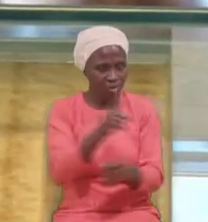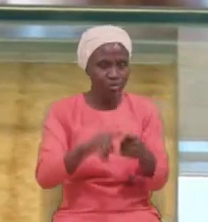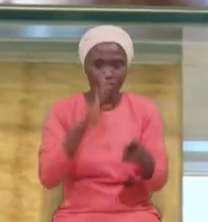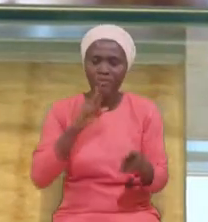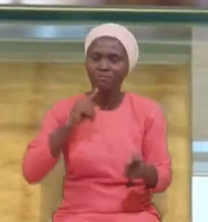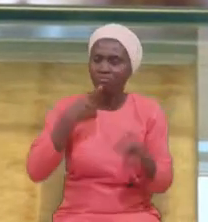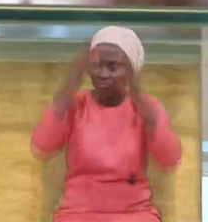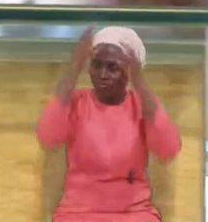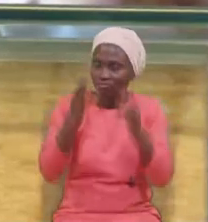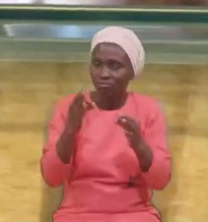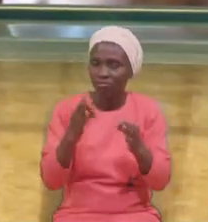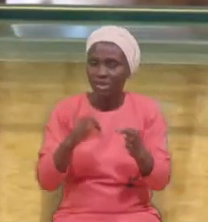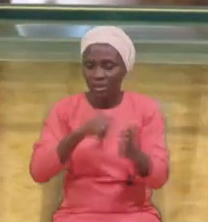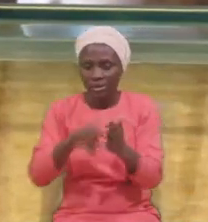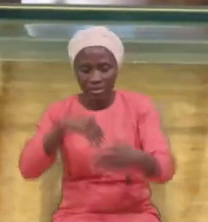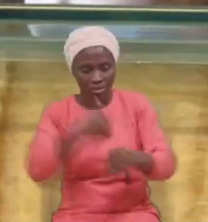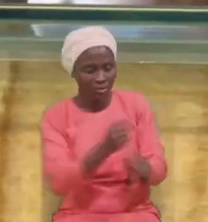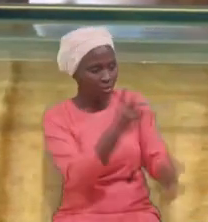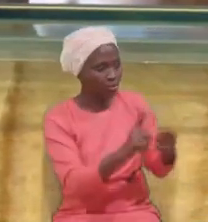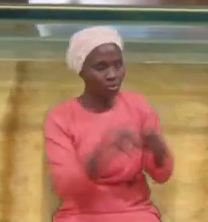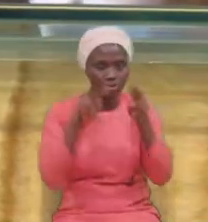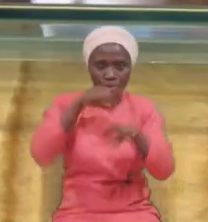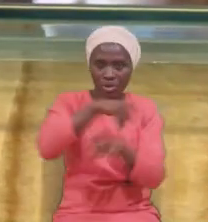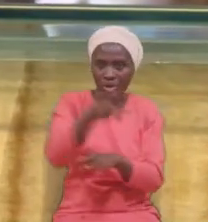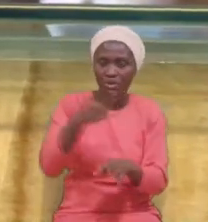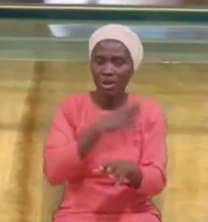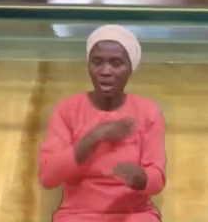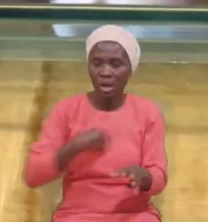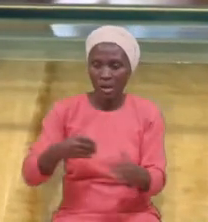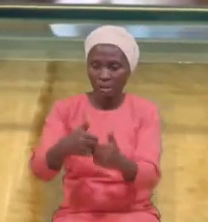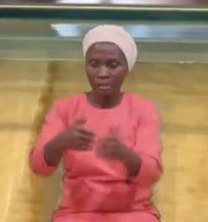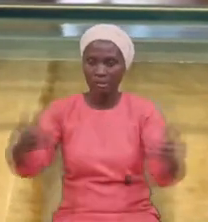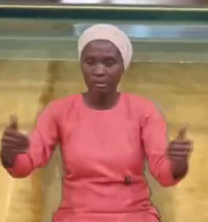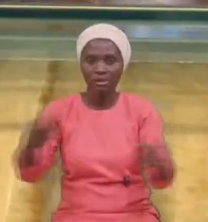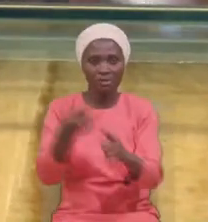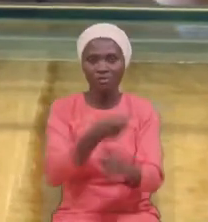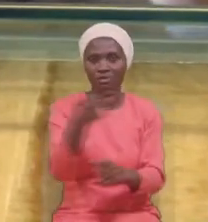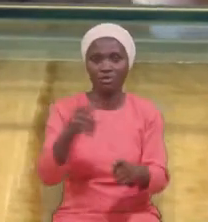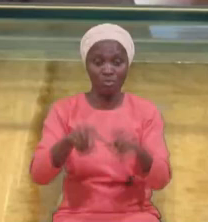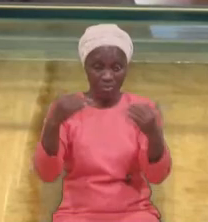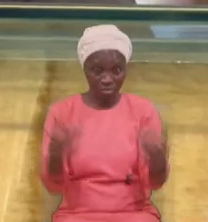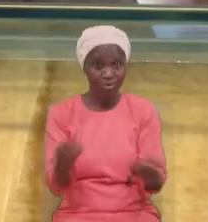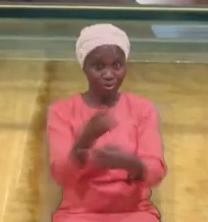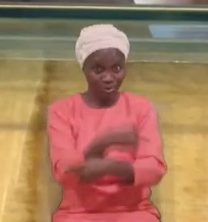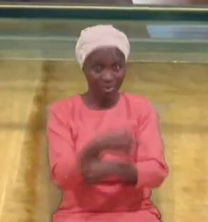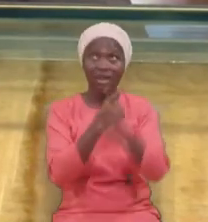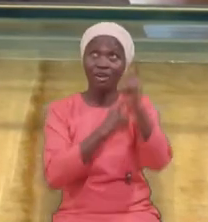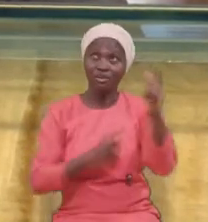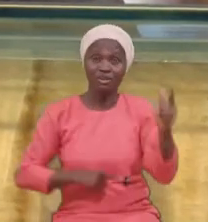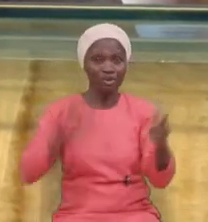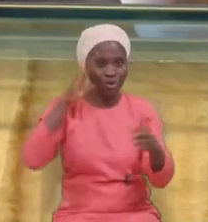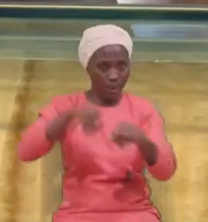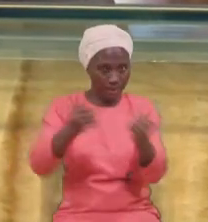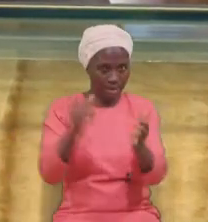un fléau, que ceci vous rend désespéré. Les gens vous regardent de loin et vous font la main. Mais